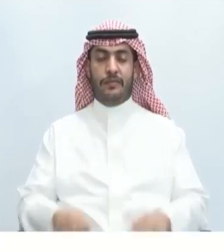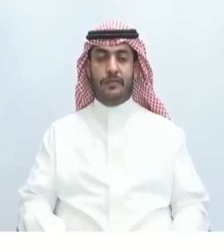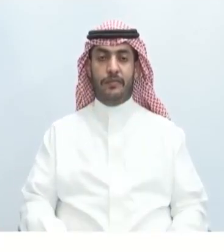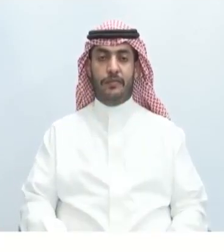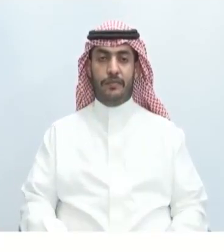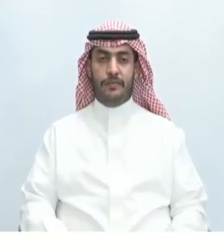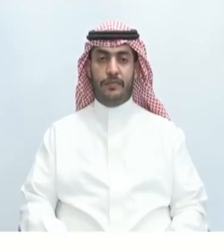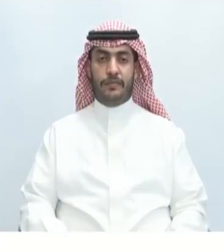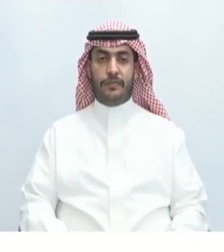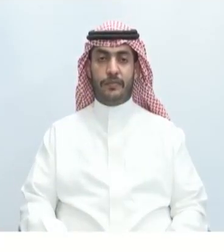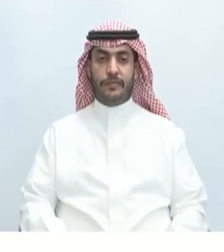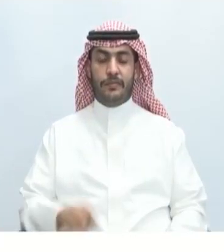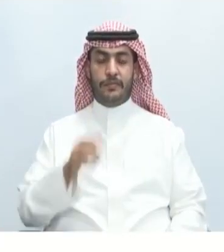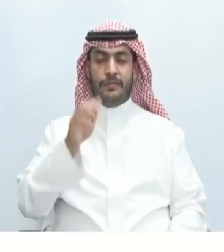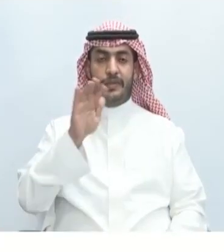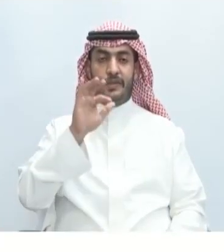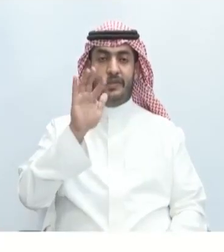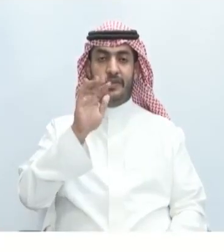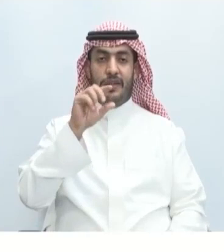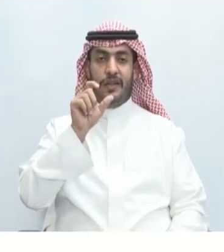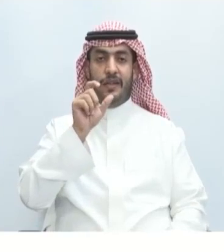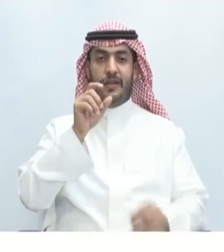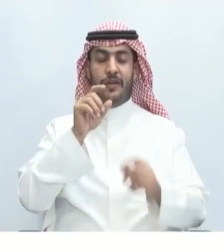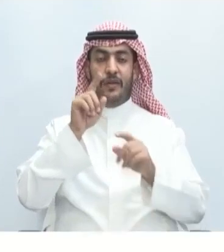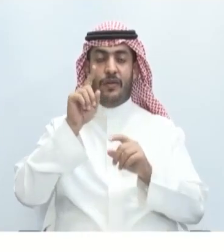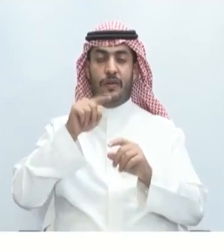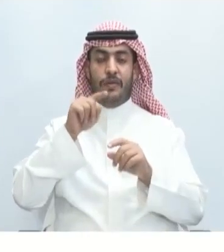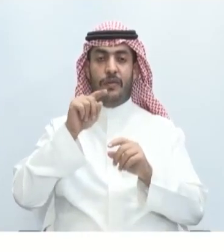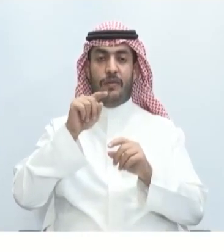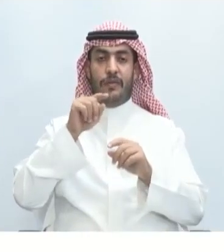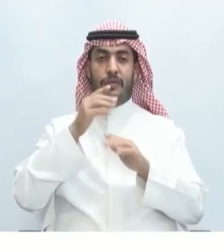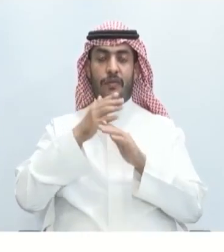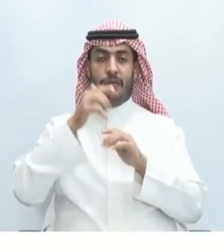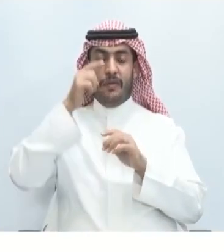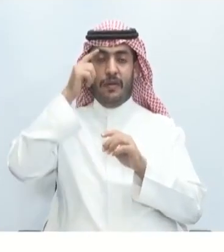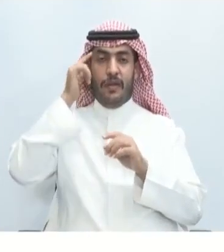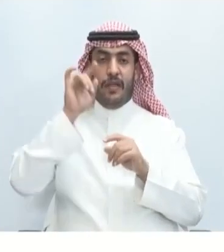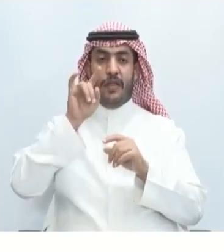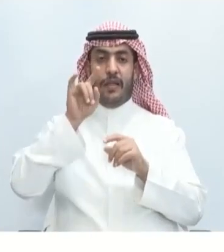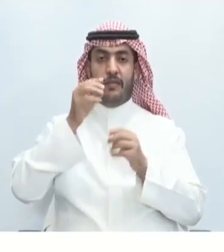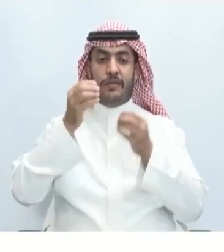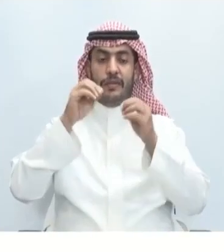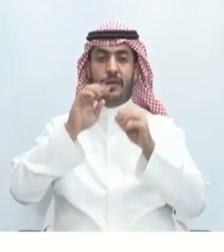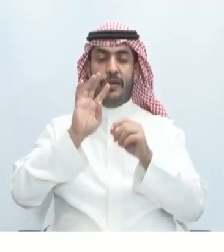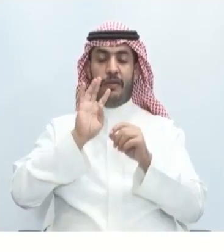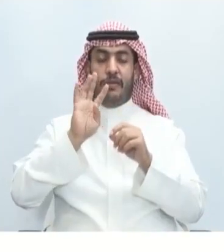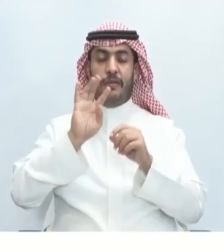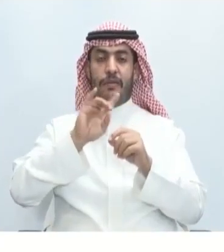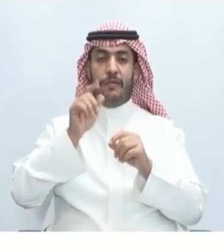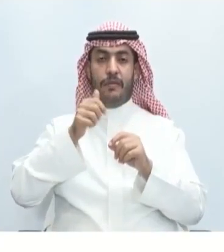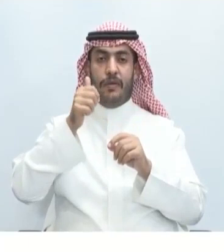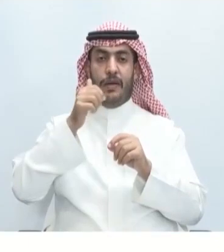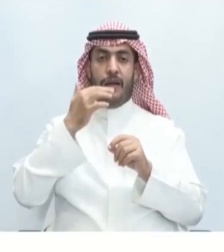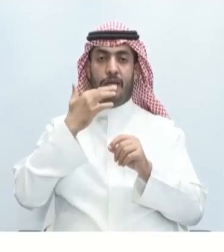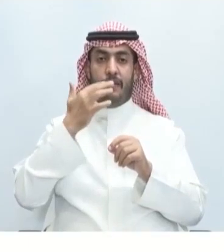الحجوزات للشحنات اليوميه اذا اذا كان لدينا طائره تتسع الى 400 لا يمكن ان نشحن